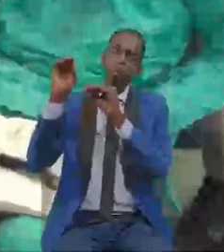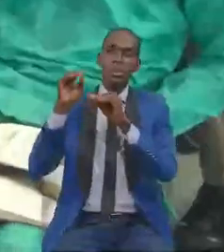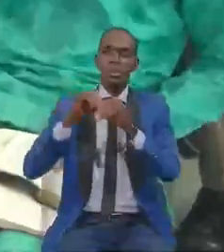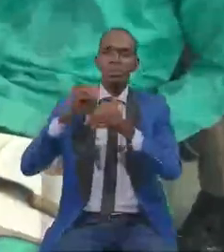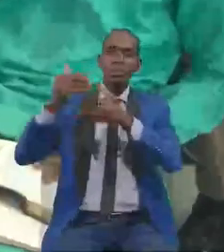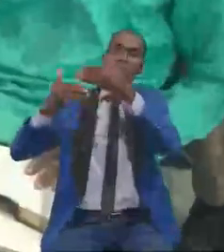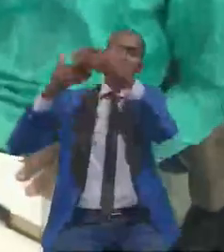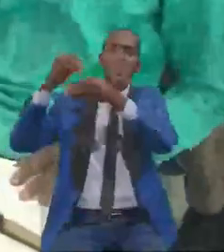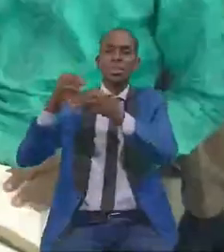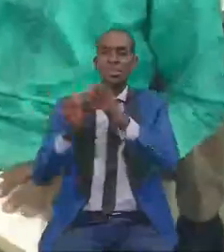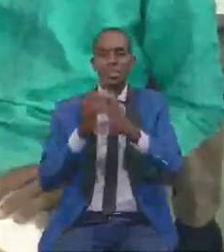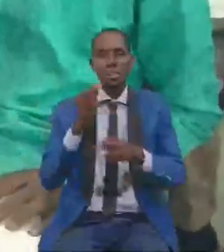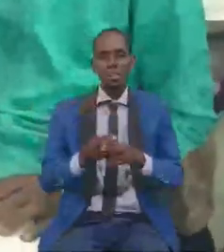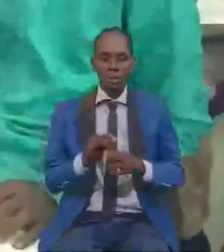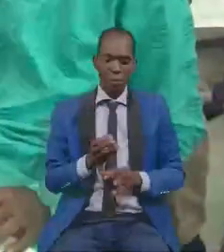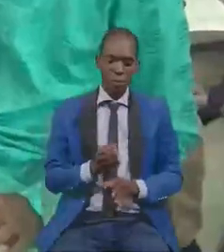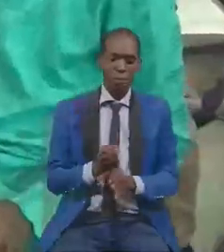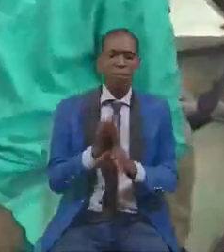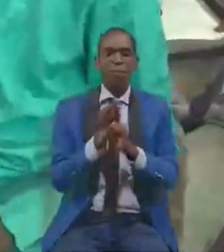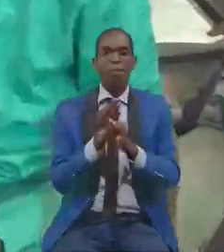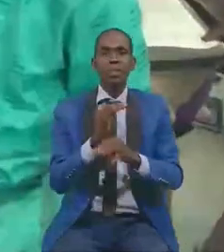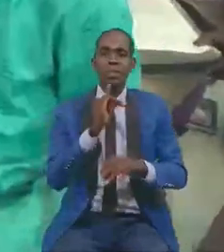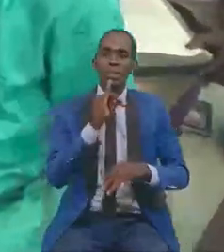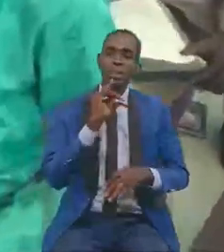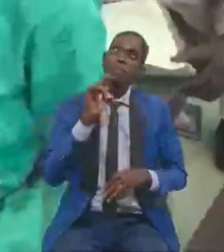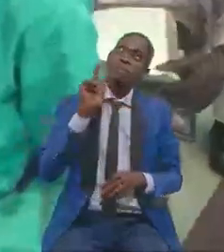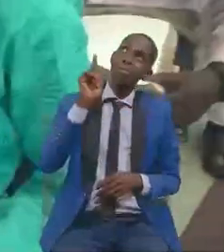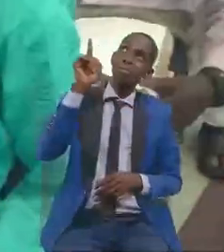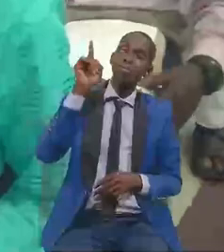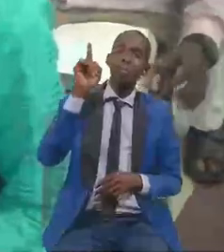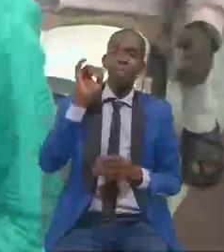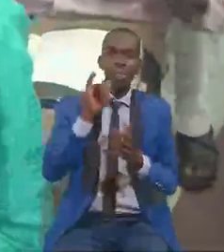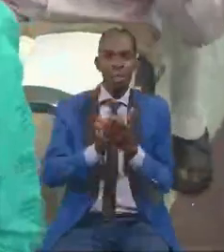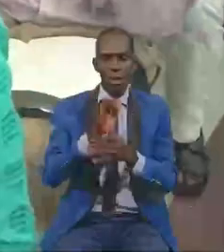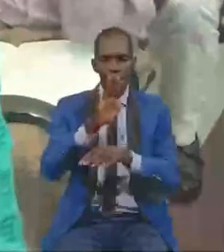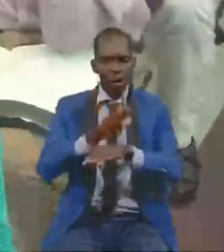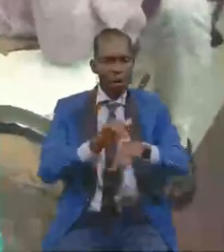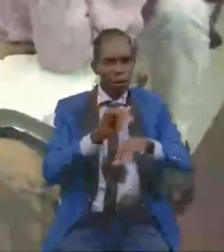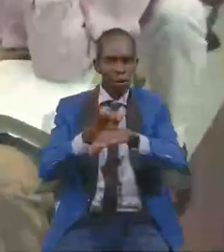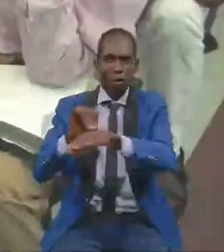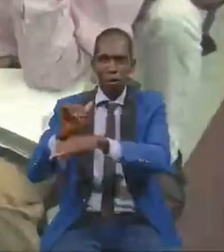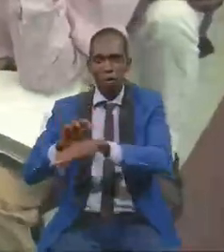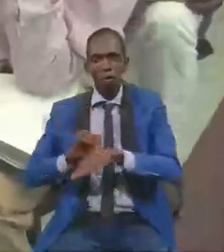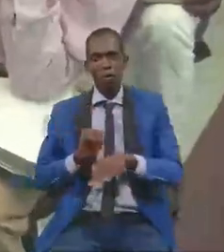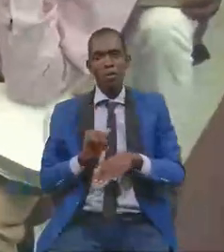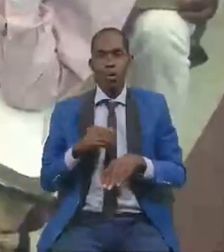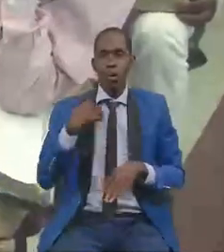faisant le progrès. Celui qui vous a appelé est fidèle et c'est lui qui